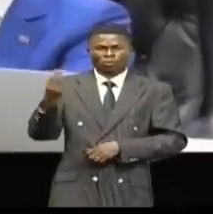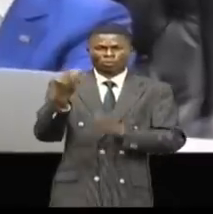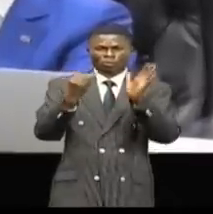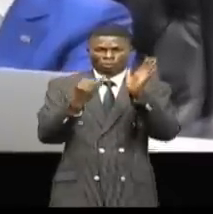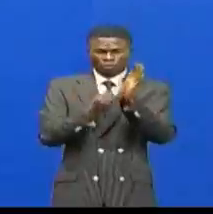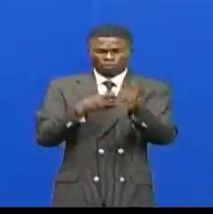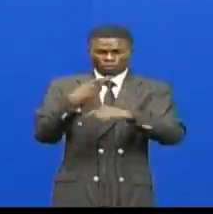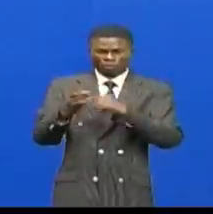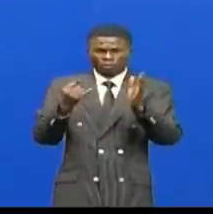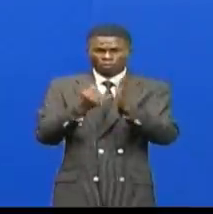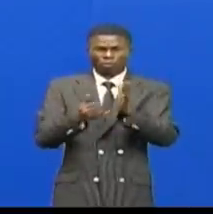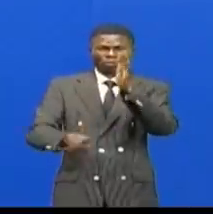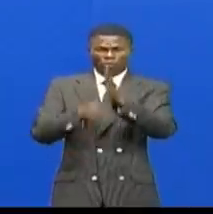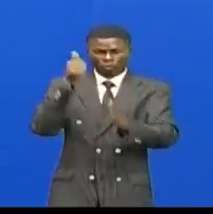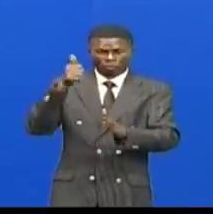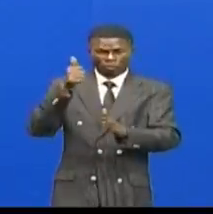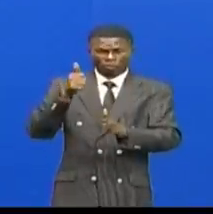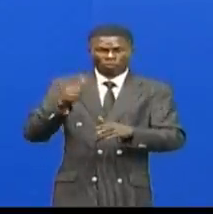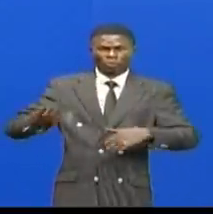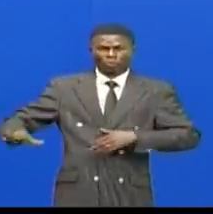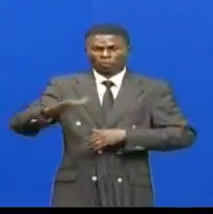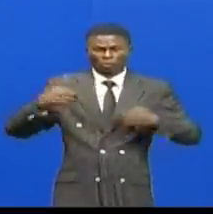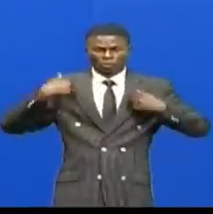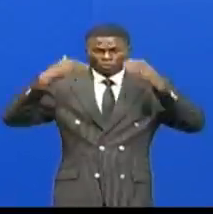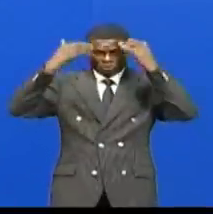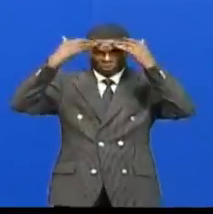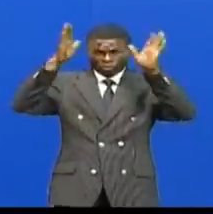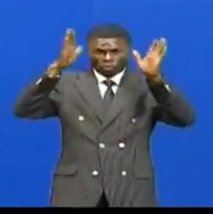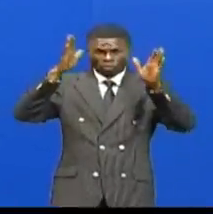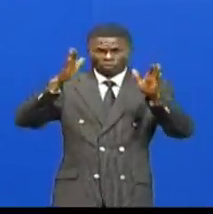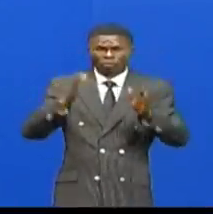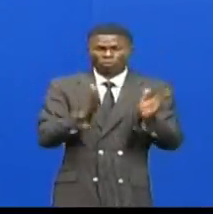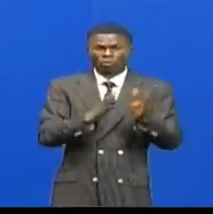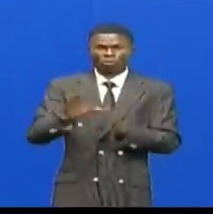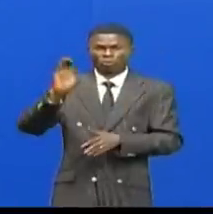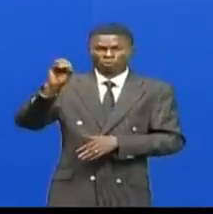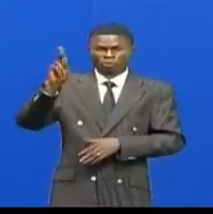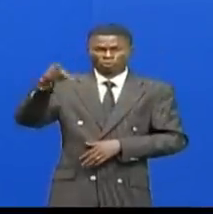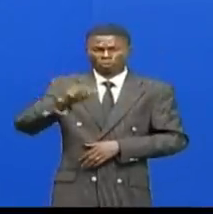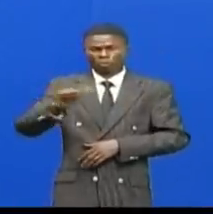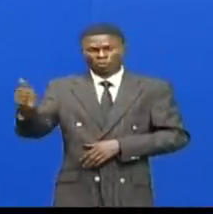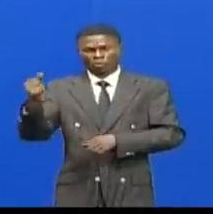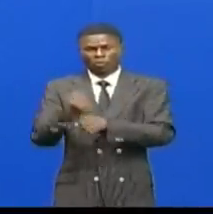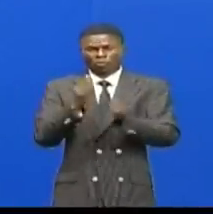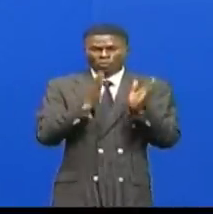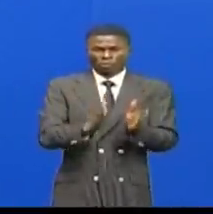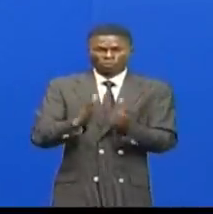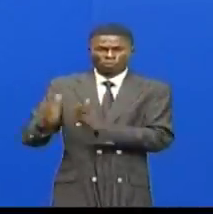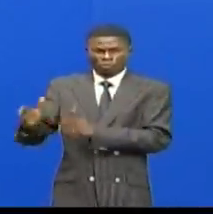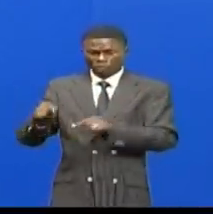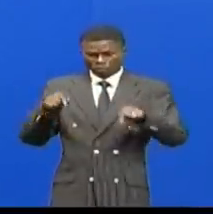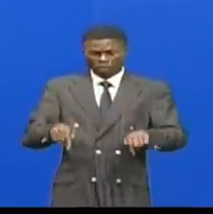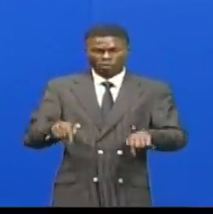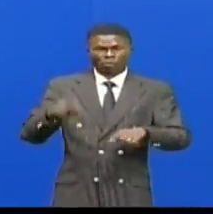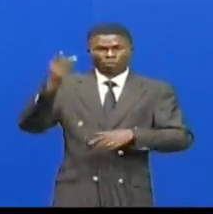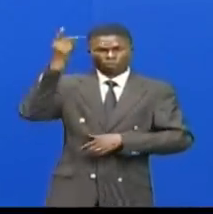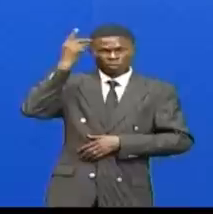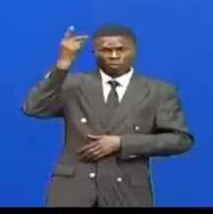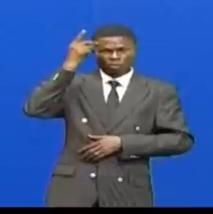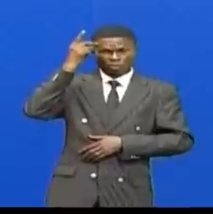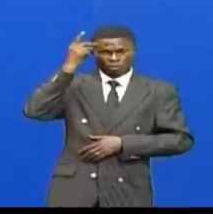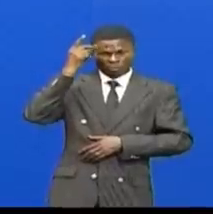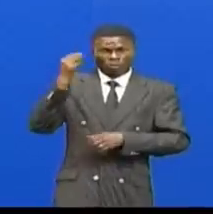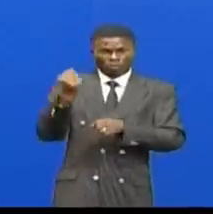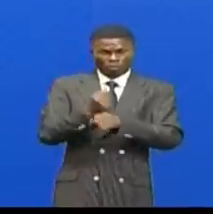6 novembre 2022 à Sharm el-Cheikh, en Égypte, dans la suite de la pré-COP et autres travaux préparatoires tenus à Kinshasa. Durant